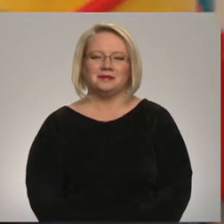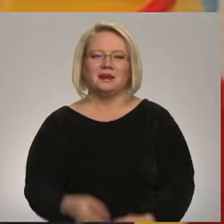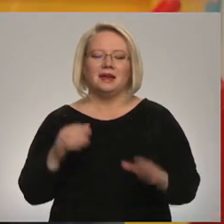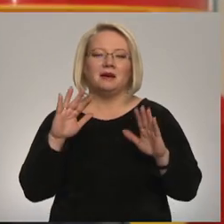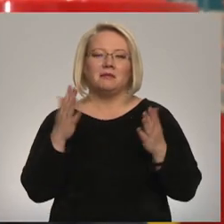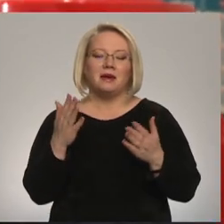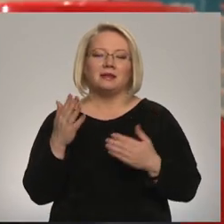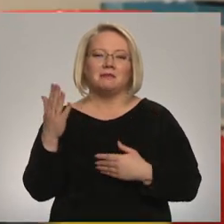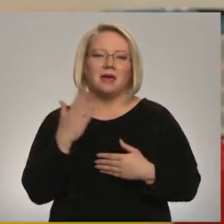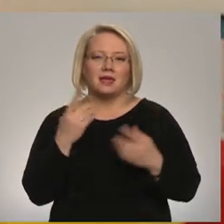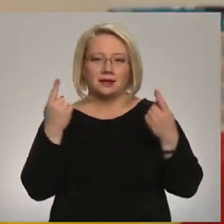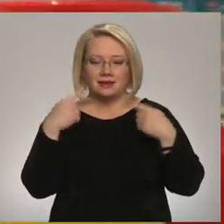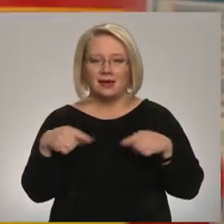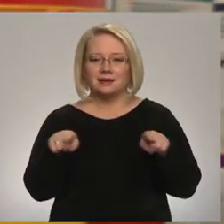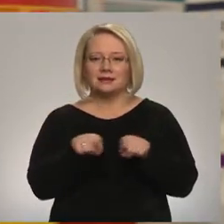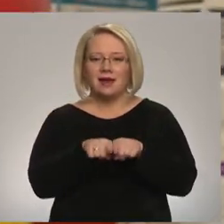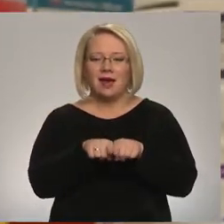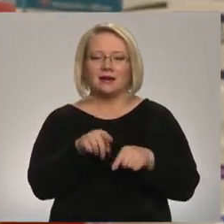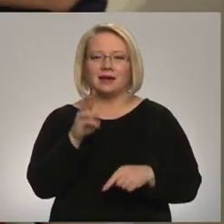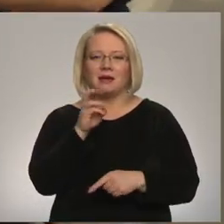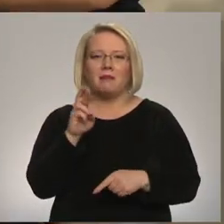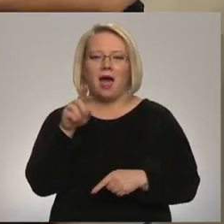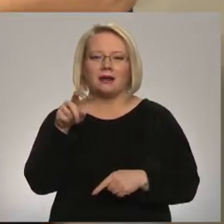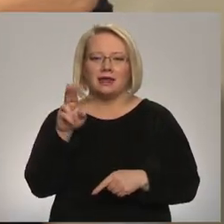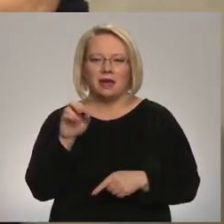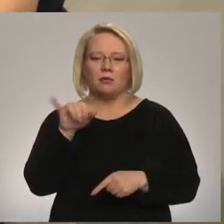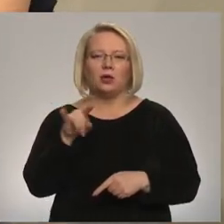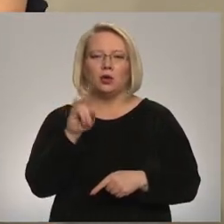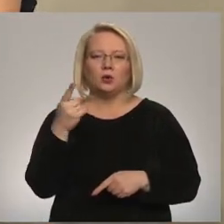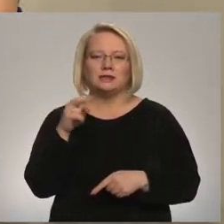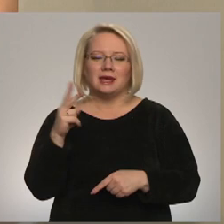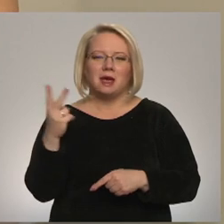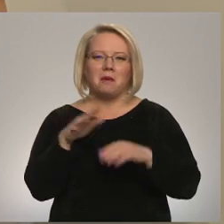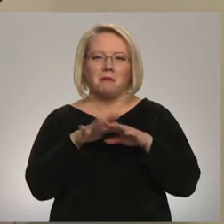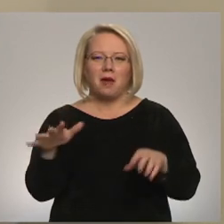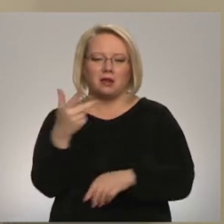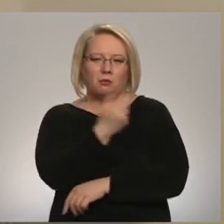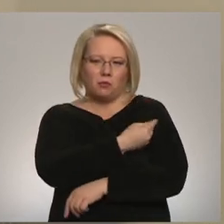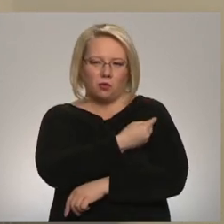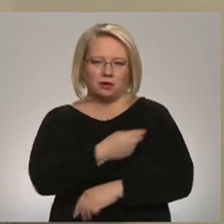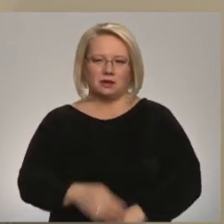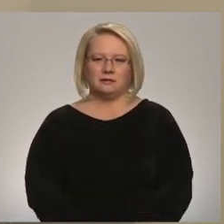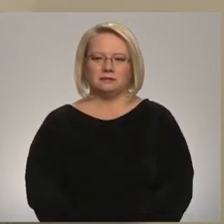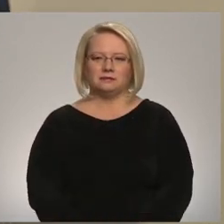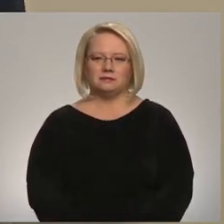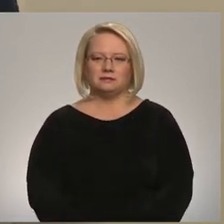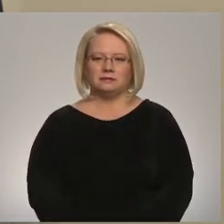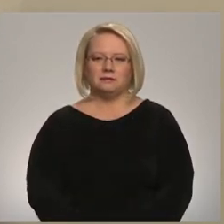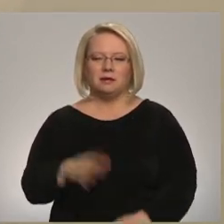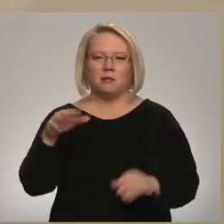Tikmēr pienācis laiks arī Mārtiņam un Justīnai saņemt savu poti. Par tavu drosmi, tu